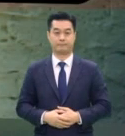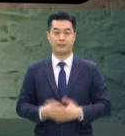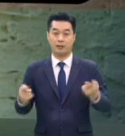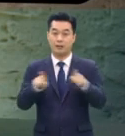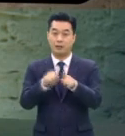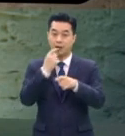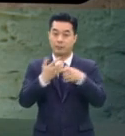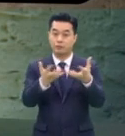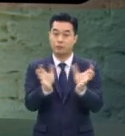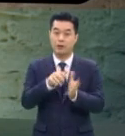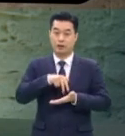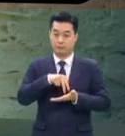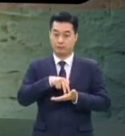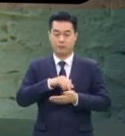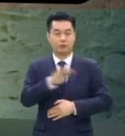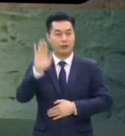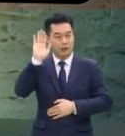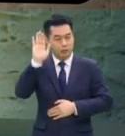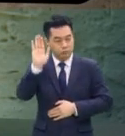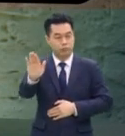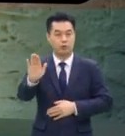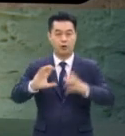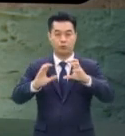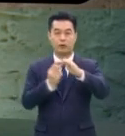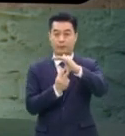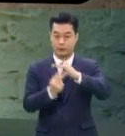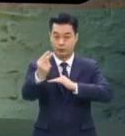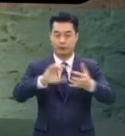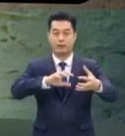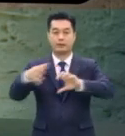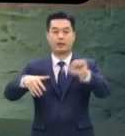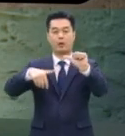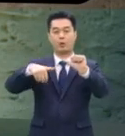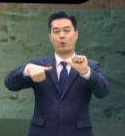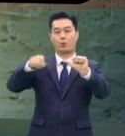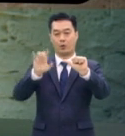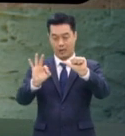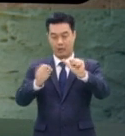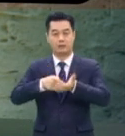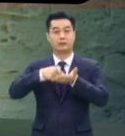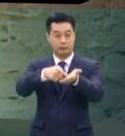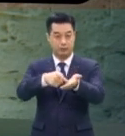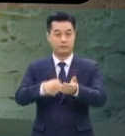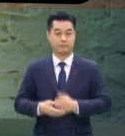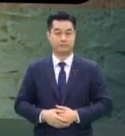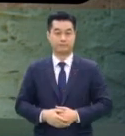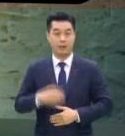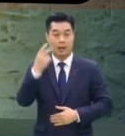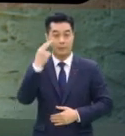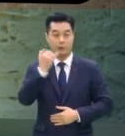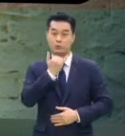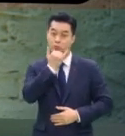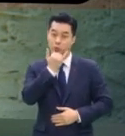더불어 민주당은 우리나라의 장기 국가 비전으로 세계 o 방을 제시합니다 미국